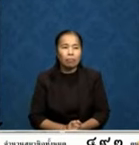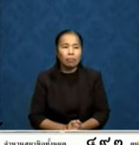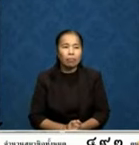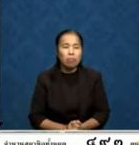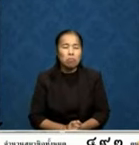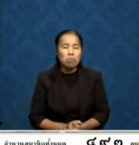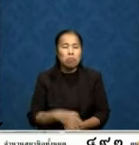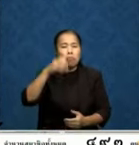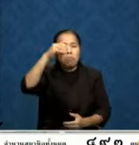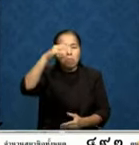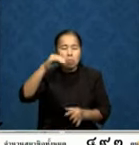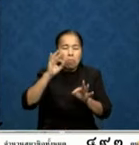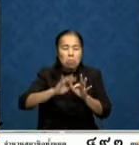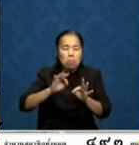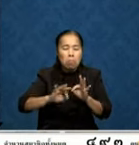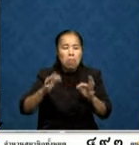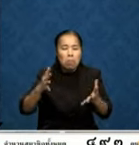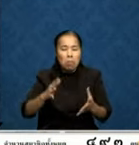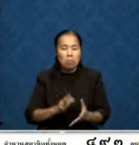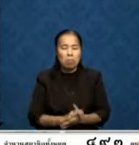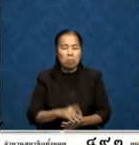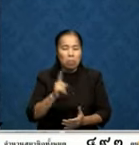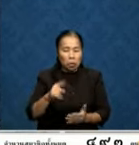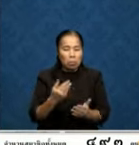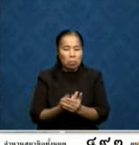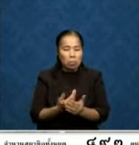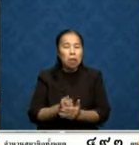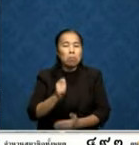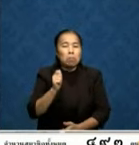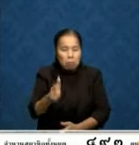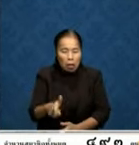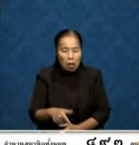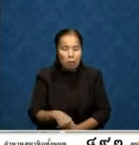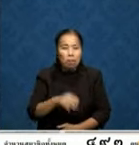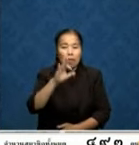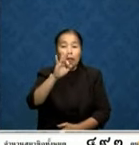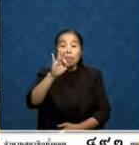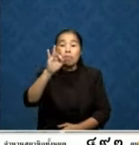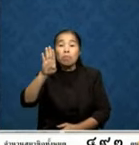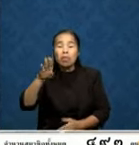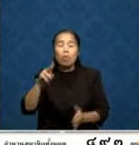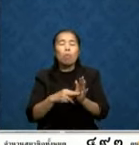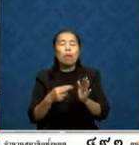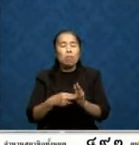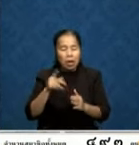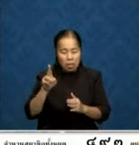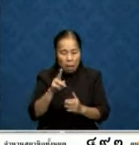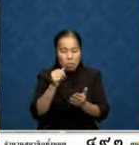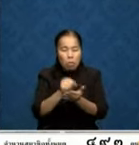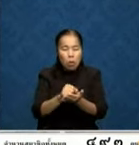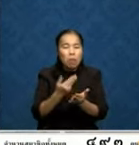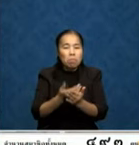ใช้ไม่ทันแต่ต้องจ่ายค่าใช้ภาษาง่ายๆครับดังนั้นวันนี้ฝาก